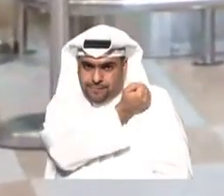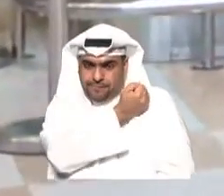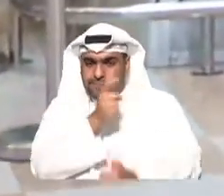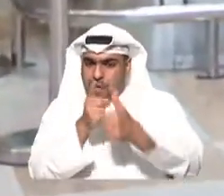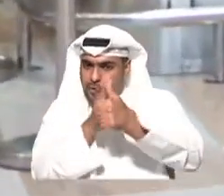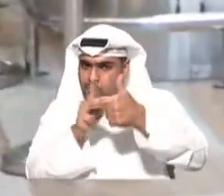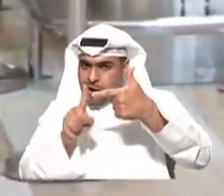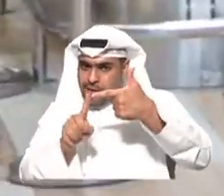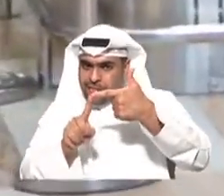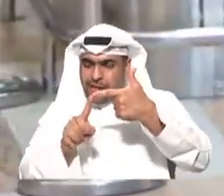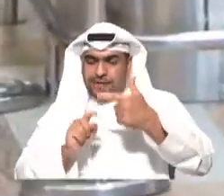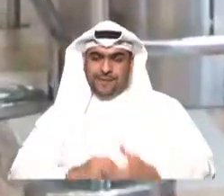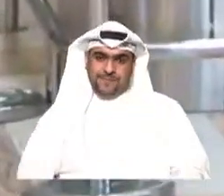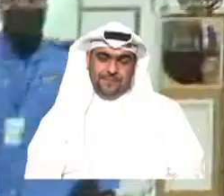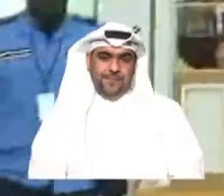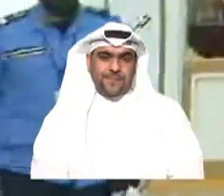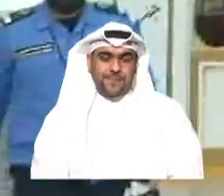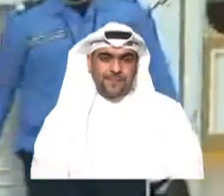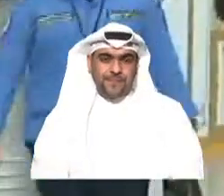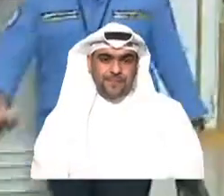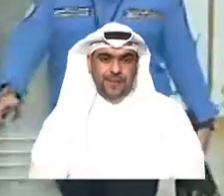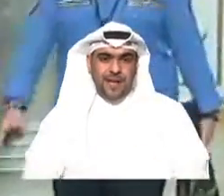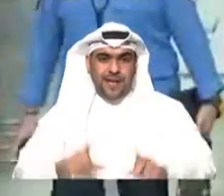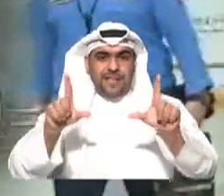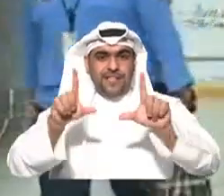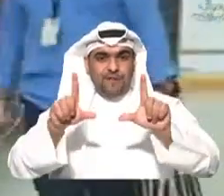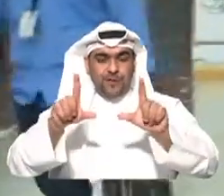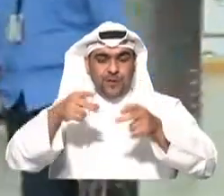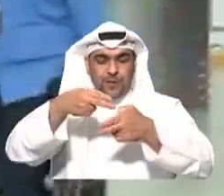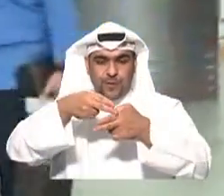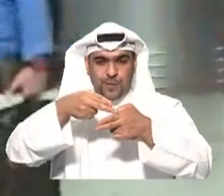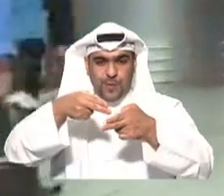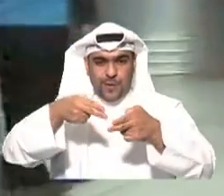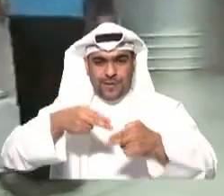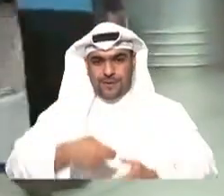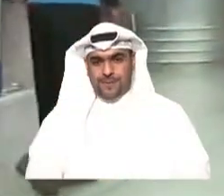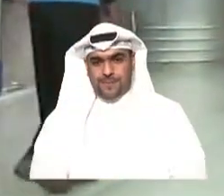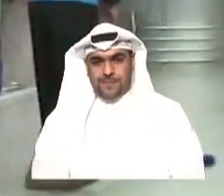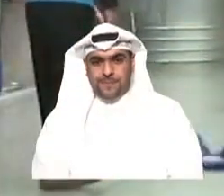لتحقيق المناعة المجتمعية. جيهان حبيب، تلفزيون دولة الكويت.